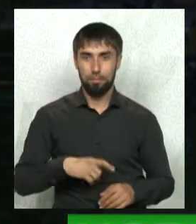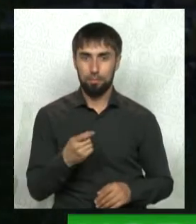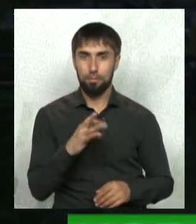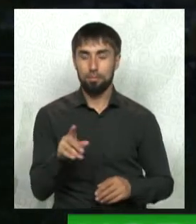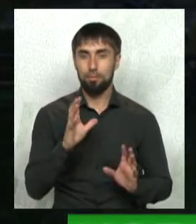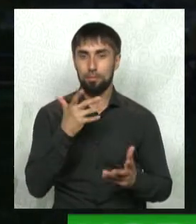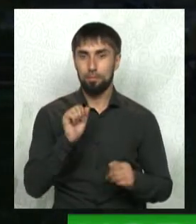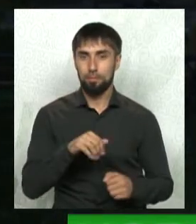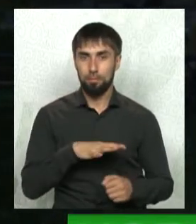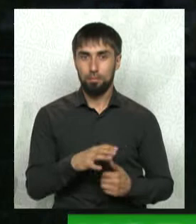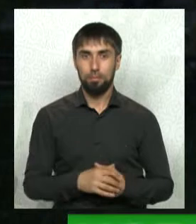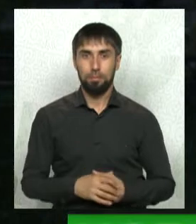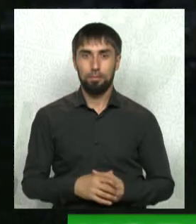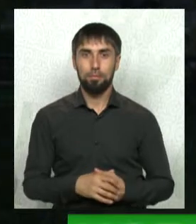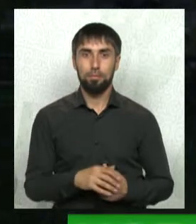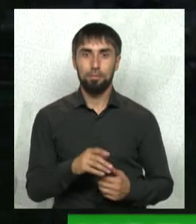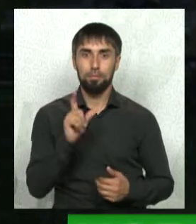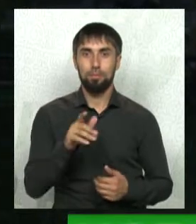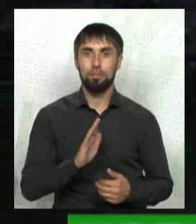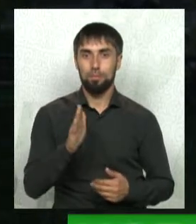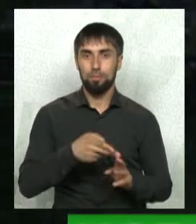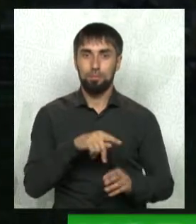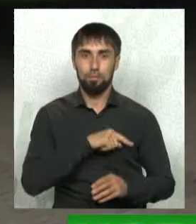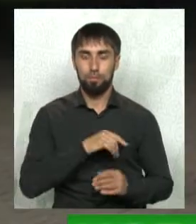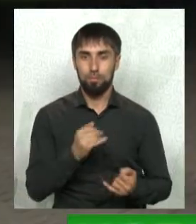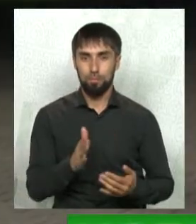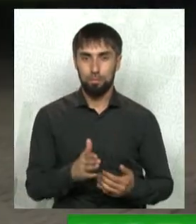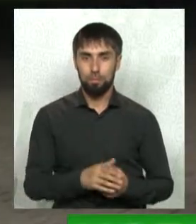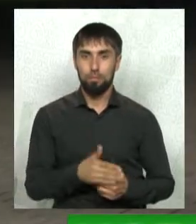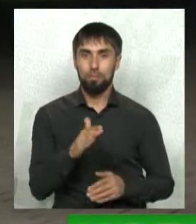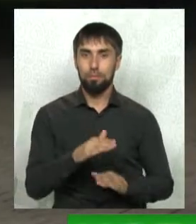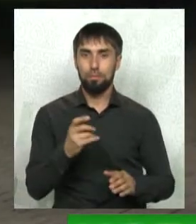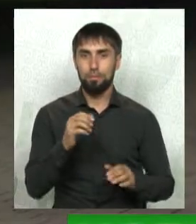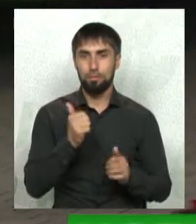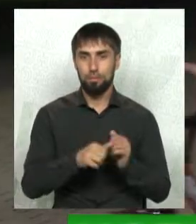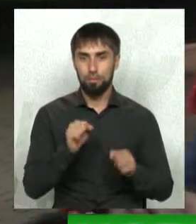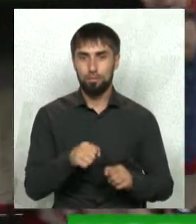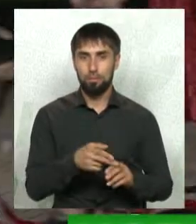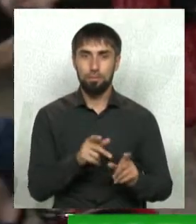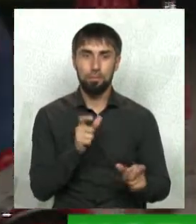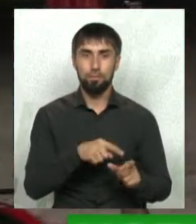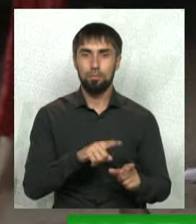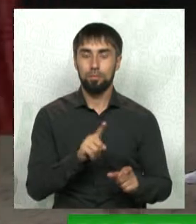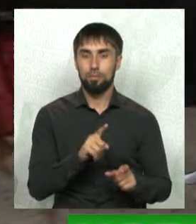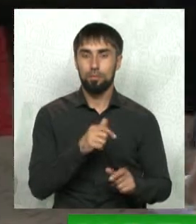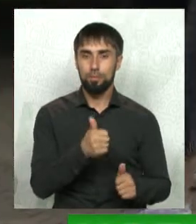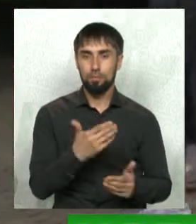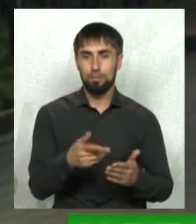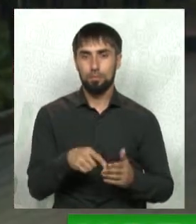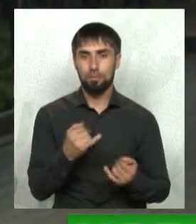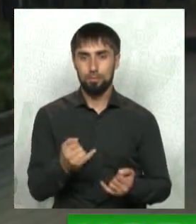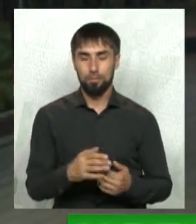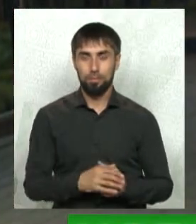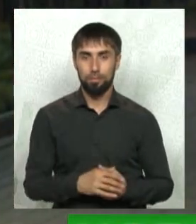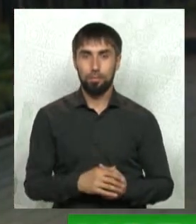серьезно омрачить их будущую характеристику. Дети не всегда могут разграничить, что такое хорошо и что такое